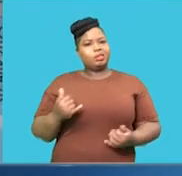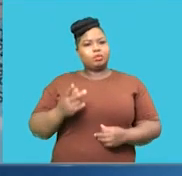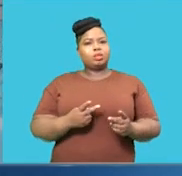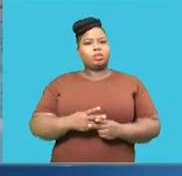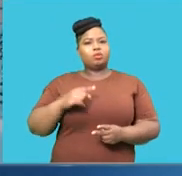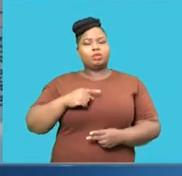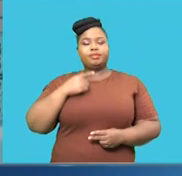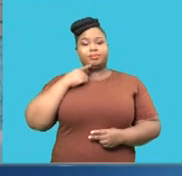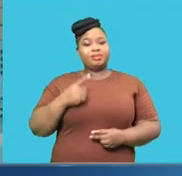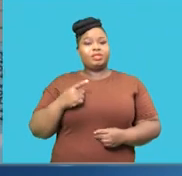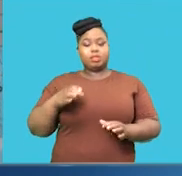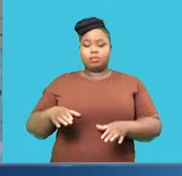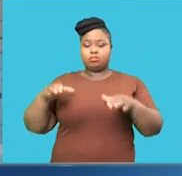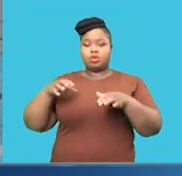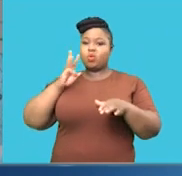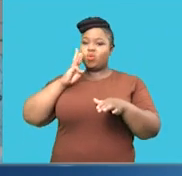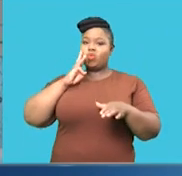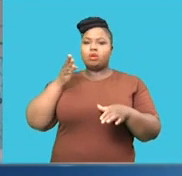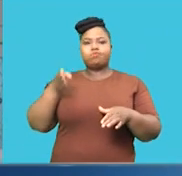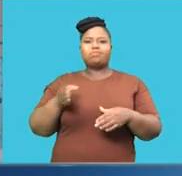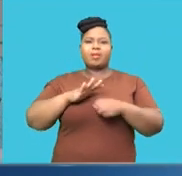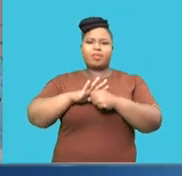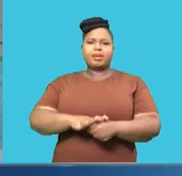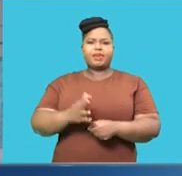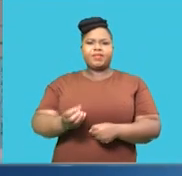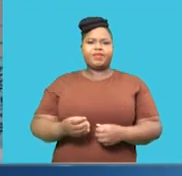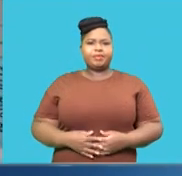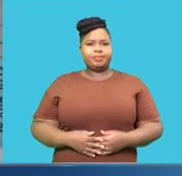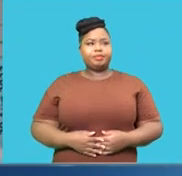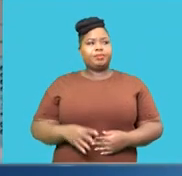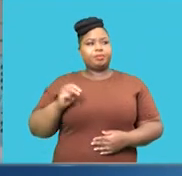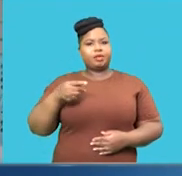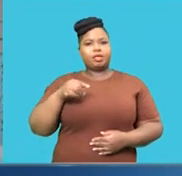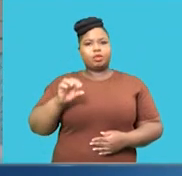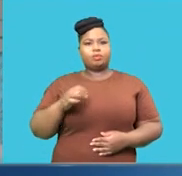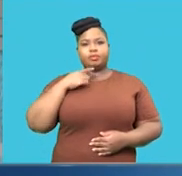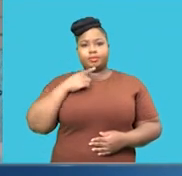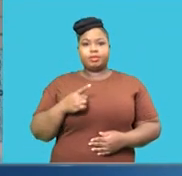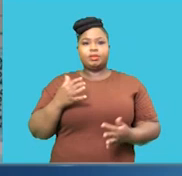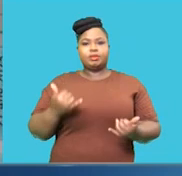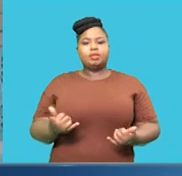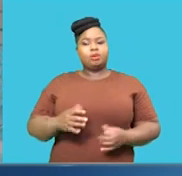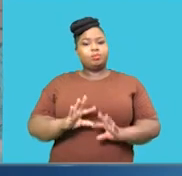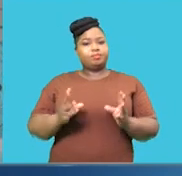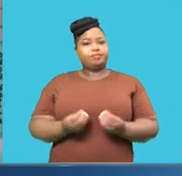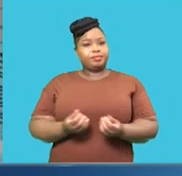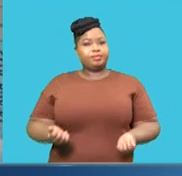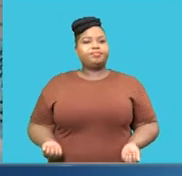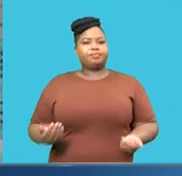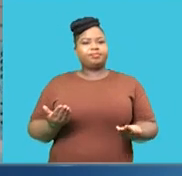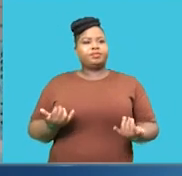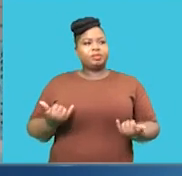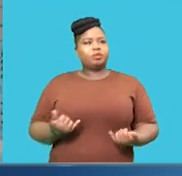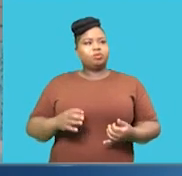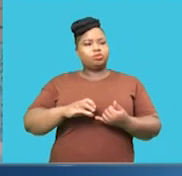go ena le ditanka tse ntseng di le ka tlasa gatello. Mehlo o bolela ga metšha eo ba ikentseng tshebetsong molemong wa o